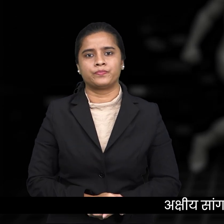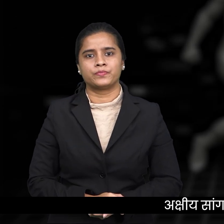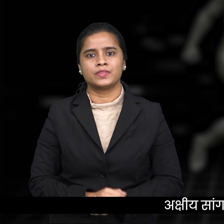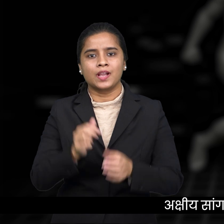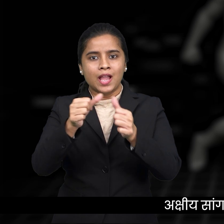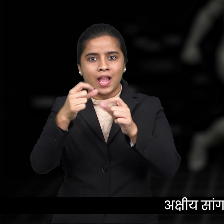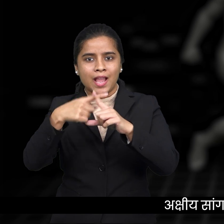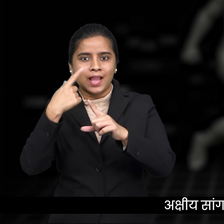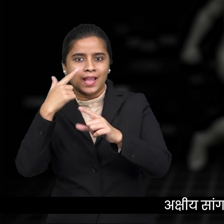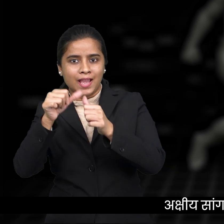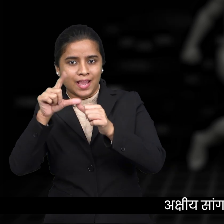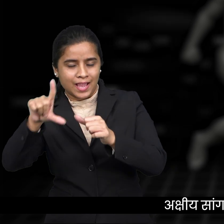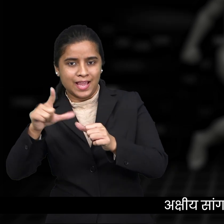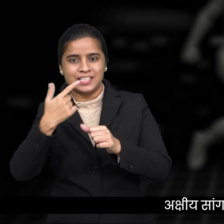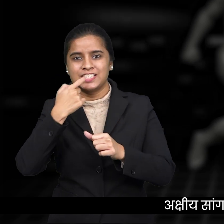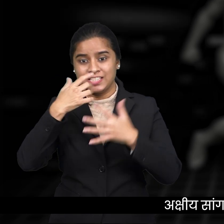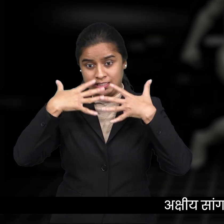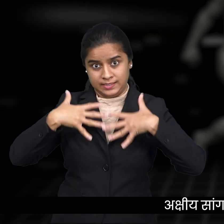अक्षीय सांगाडा आणि उपांग सांगाडा.